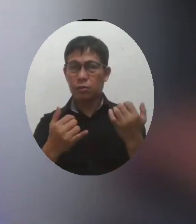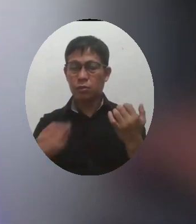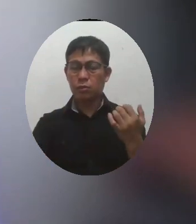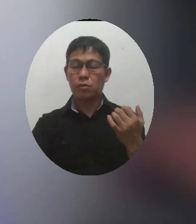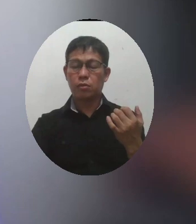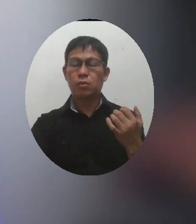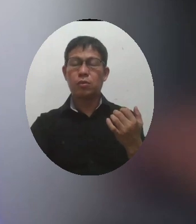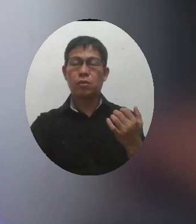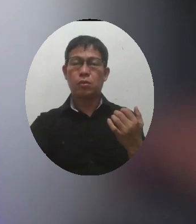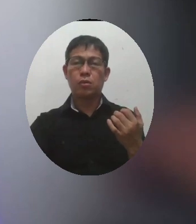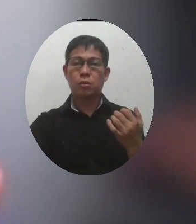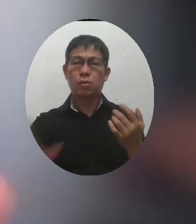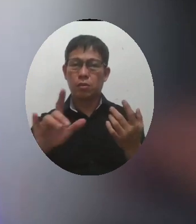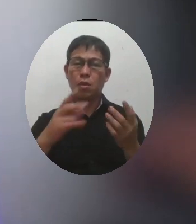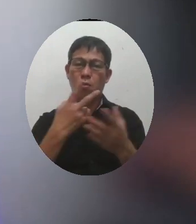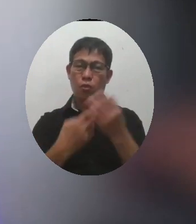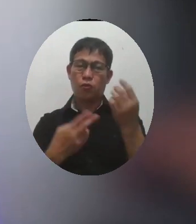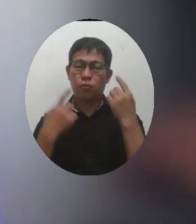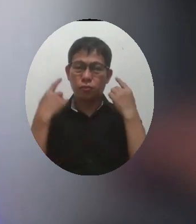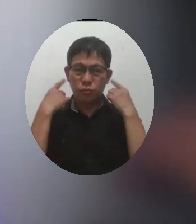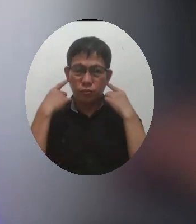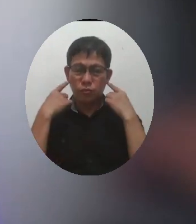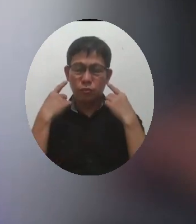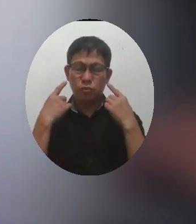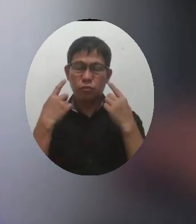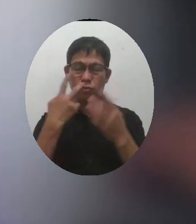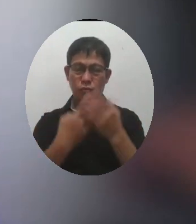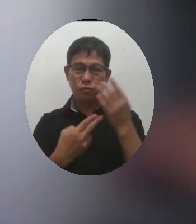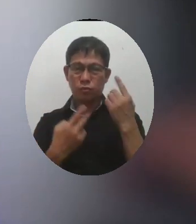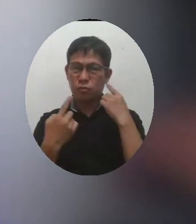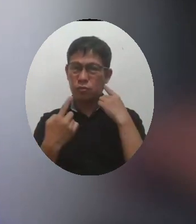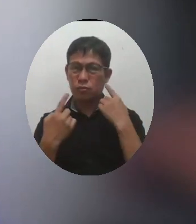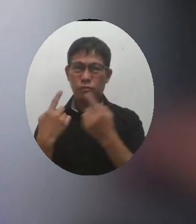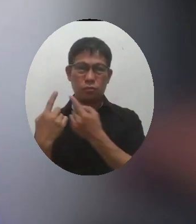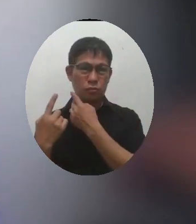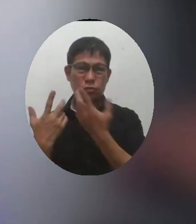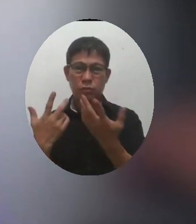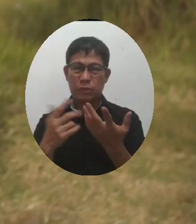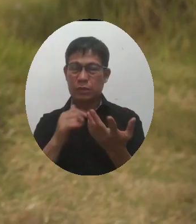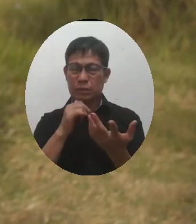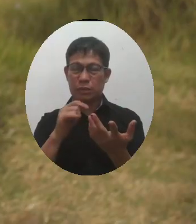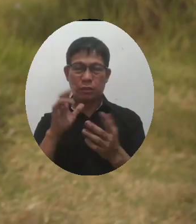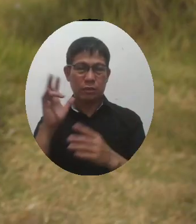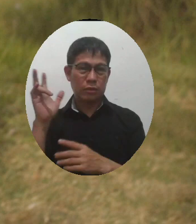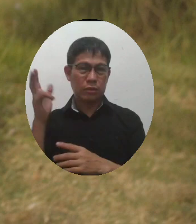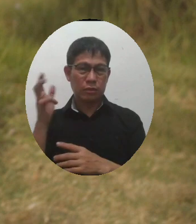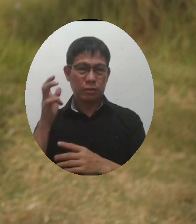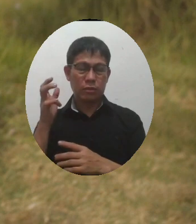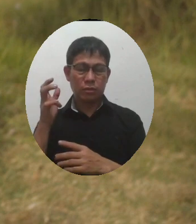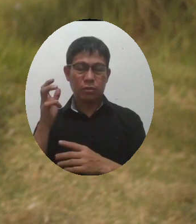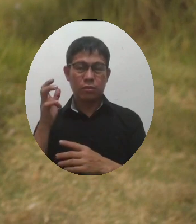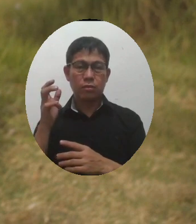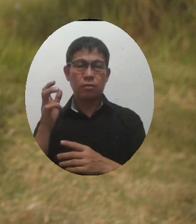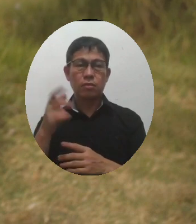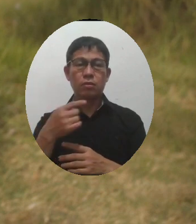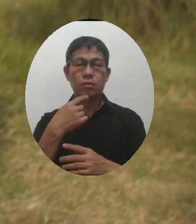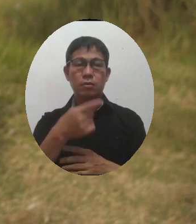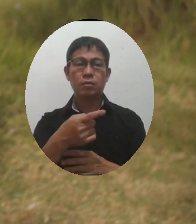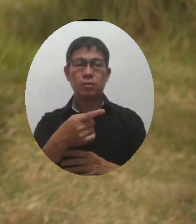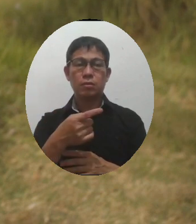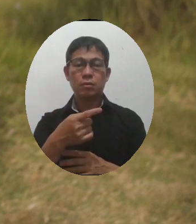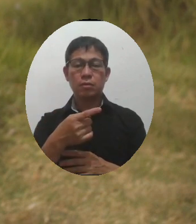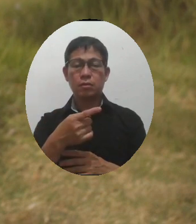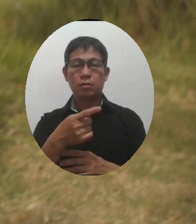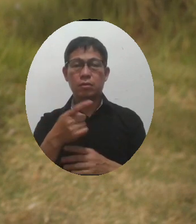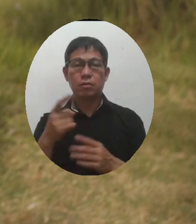na bilateral o magkabila yung kanyang profound hearing loss. Ang sabi po sa amin, paulit